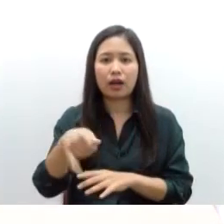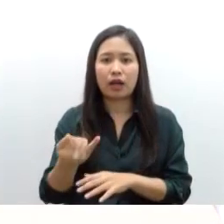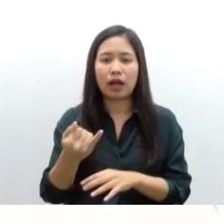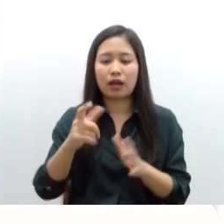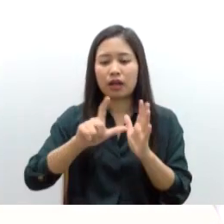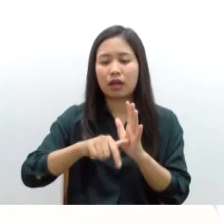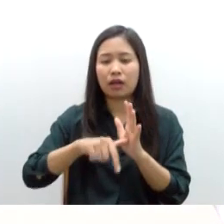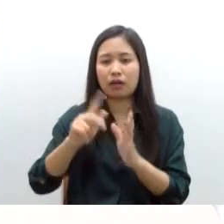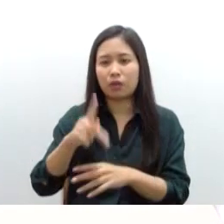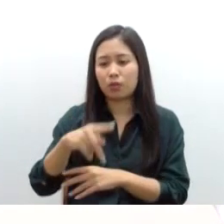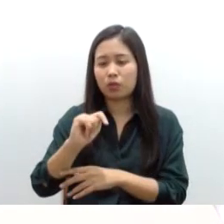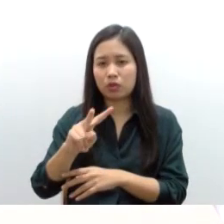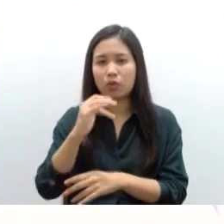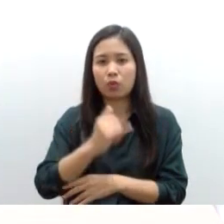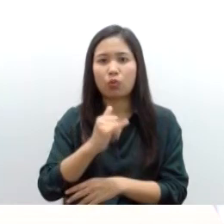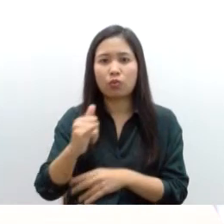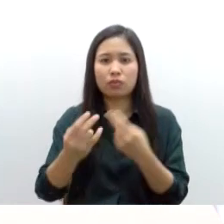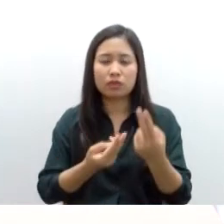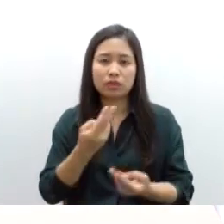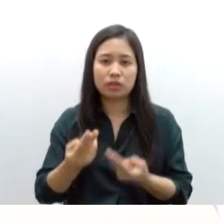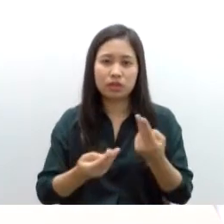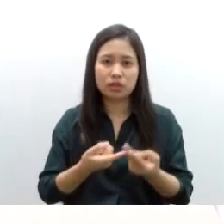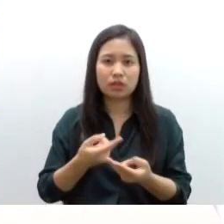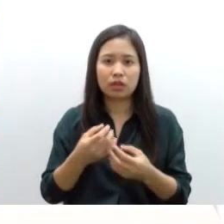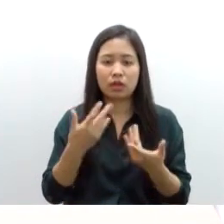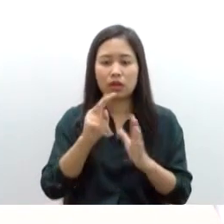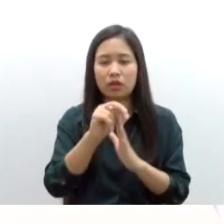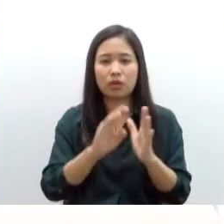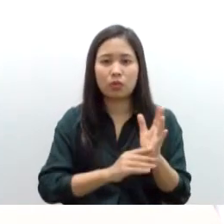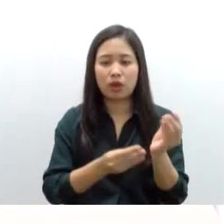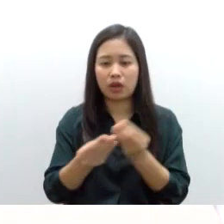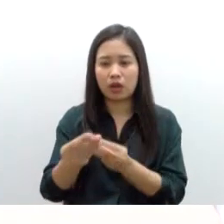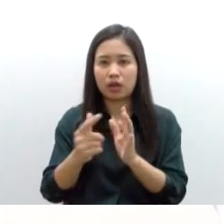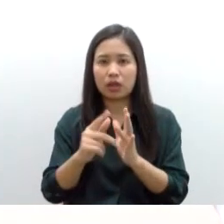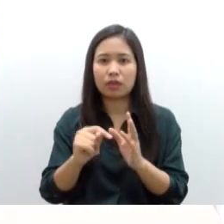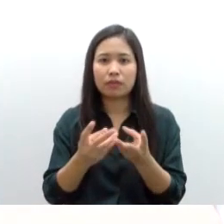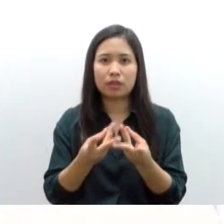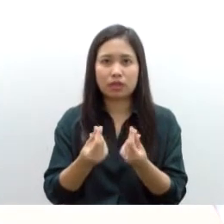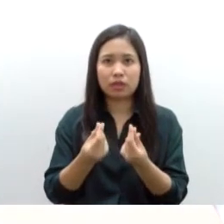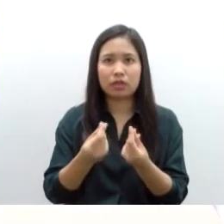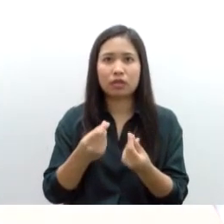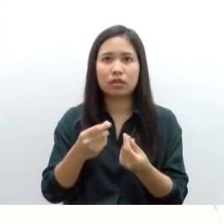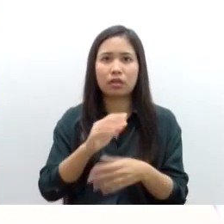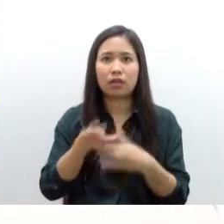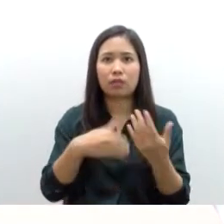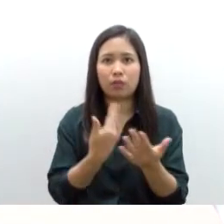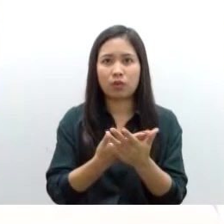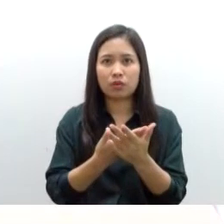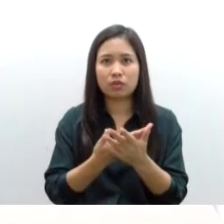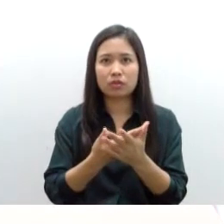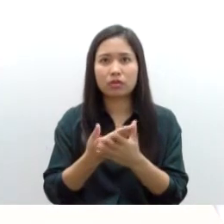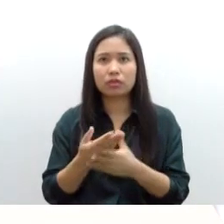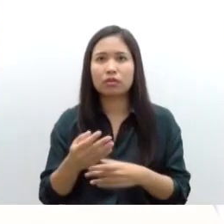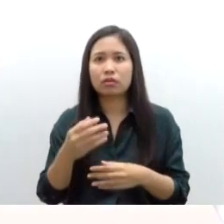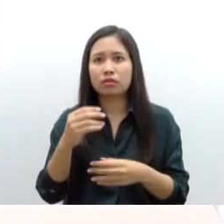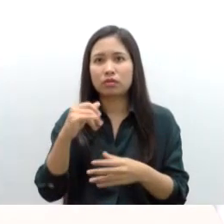าขั้นพื้นฐานก็ได้ลงพื้นที่นะครับพร้อมมอบนโยบายและในการจัดการเรียนการสอนทางไกลณโรงเรียนวัดบางไกรนอกจังหวั